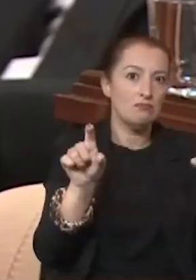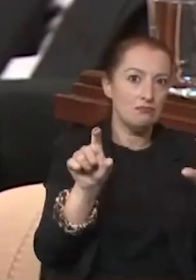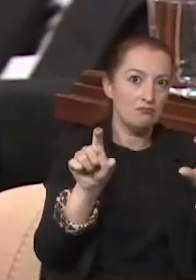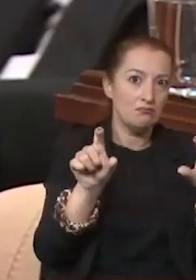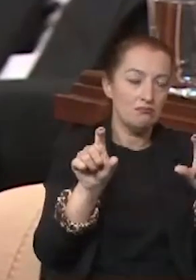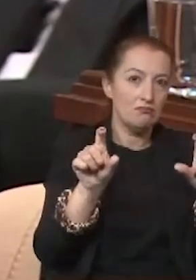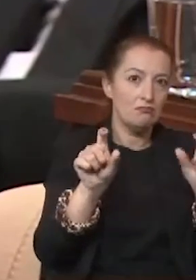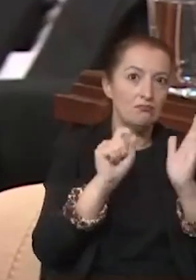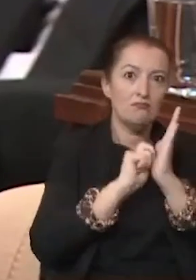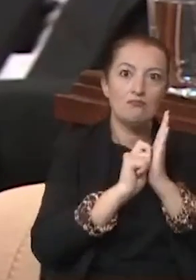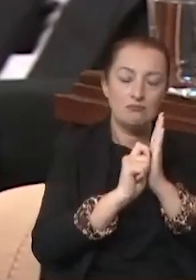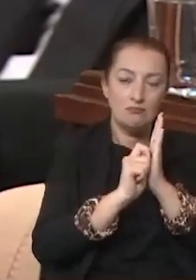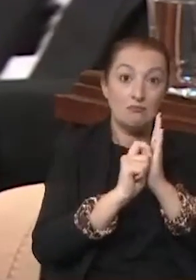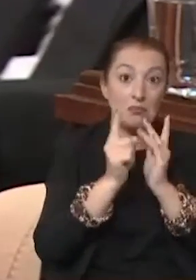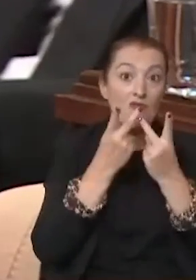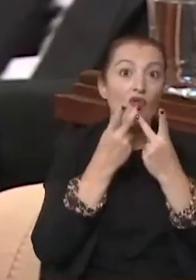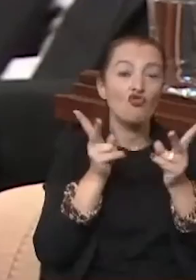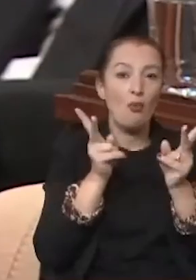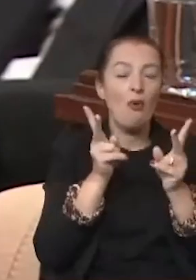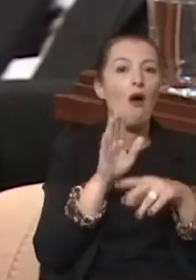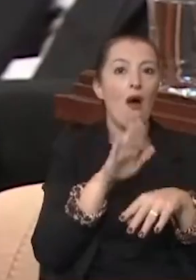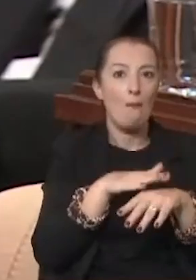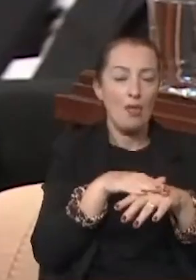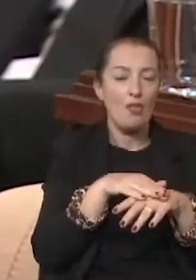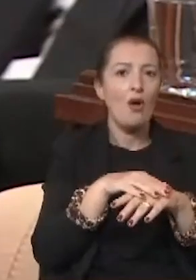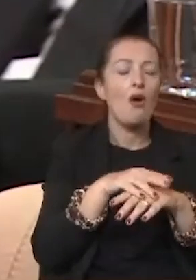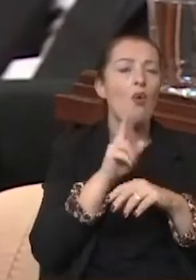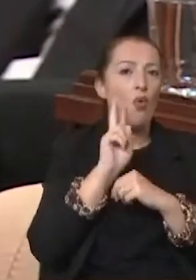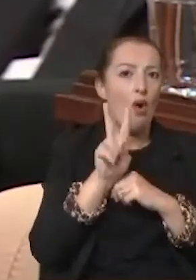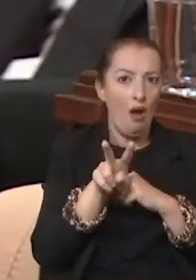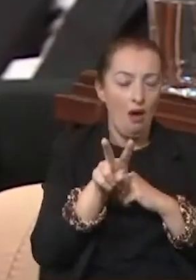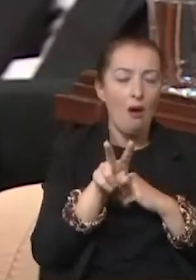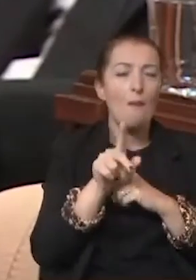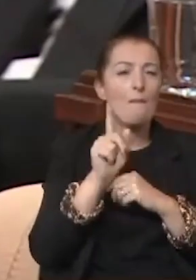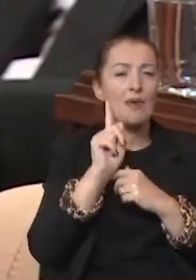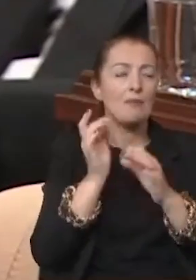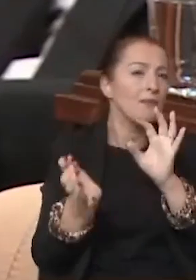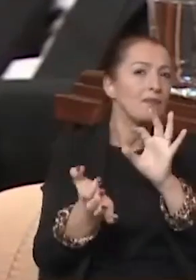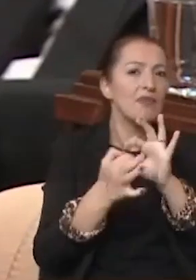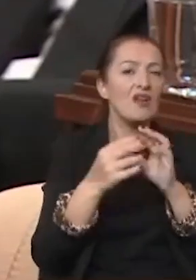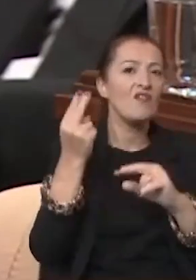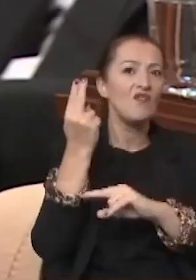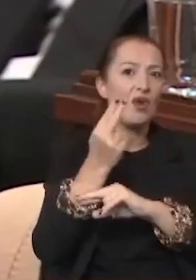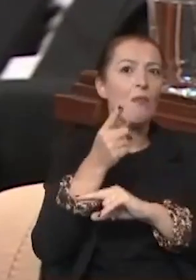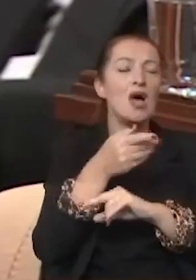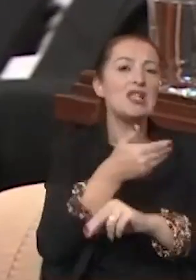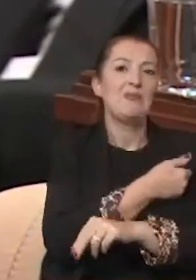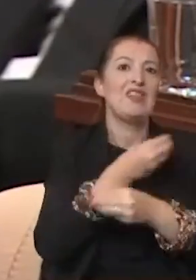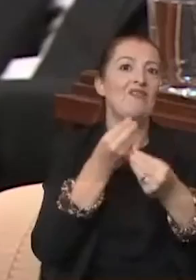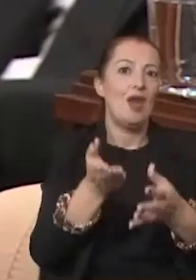Şimdi bir açıklama yaptılar. Açıklamaya göre bir taşeron firma bu hizmeti veriyor.